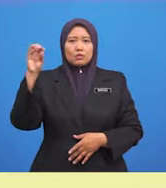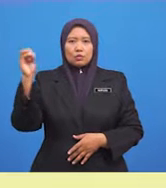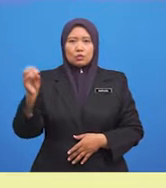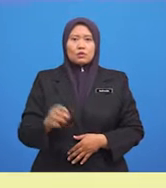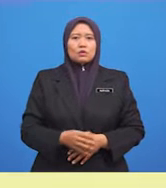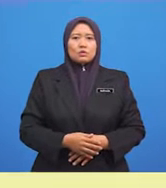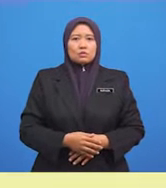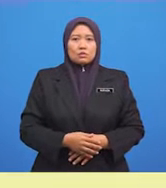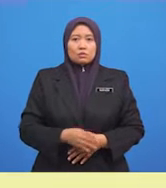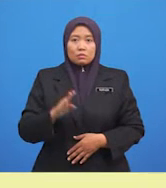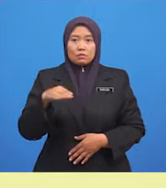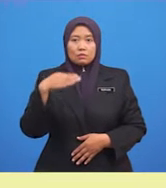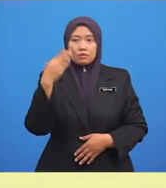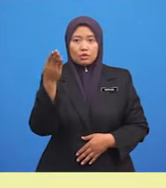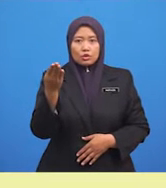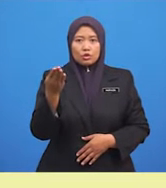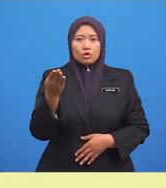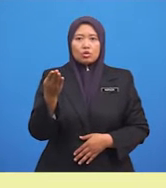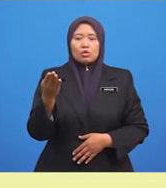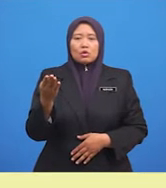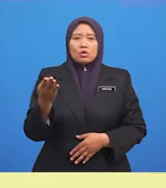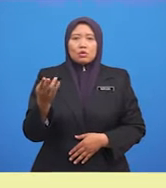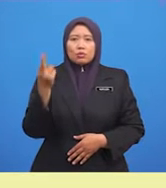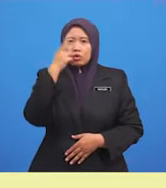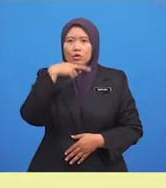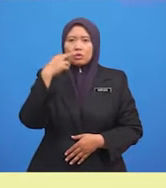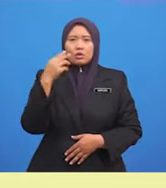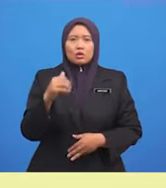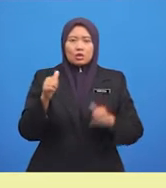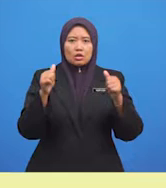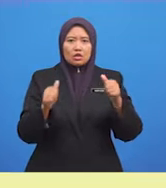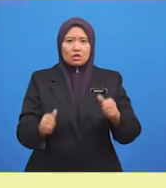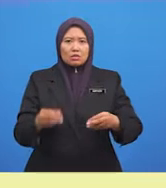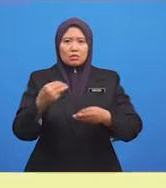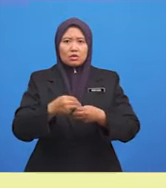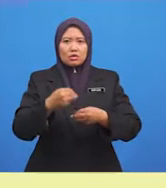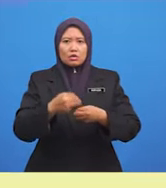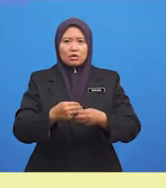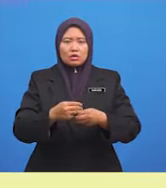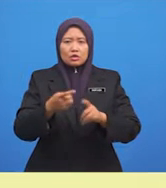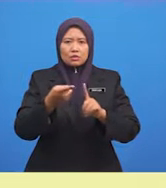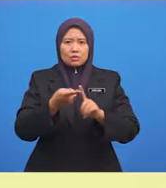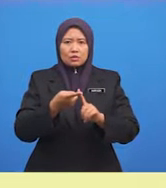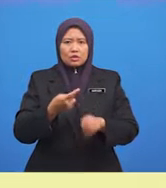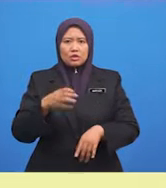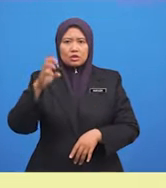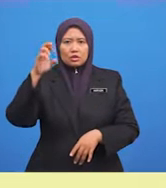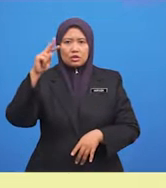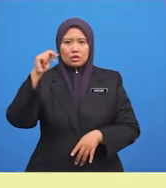1880. Beliau merupakan seorang ahli matematik yang berasal dari